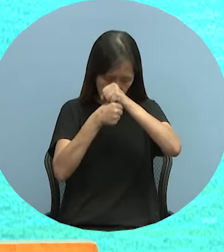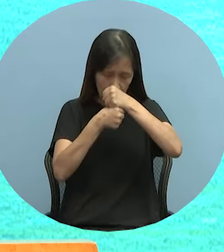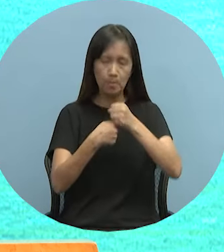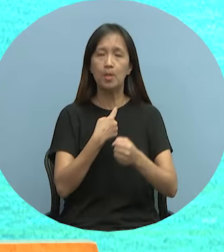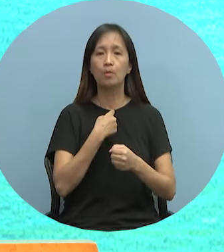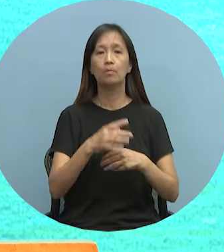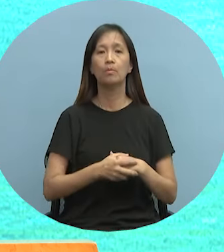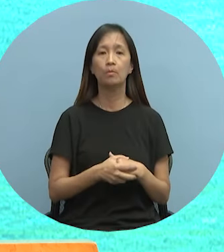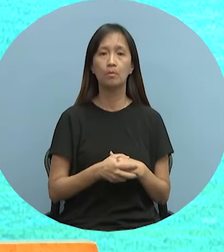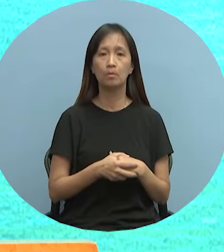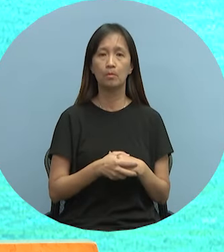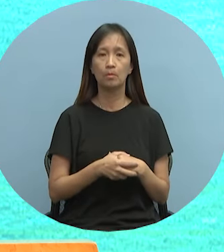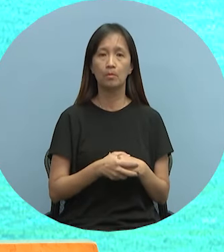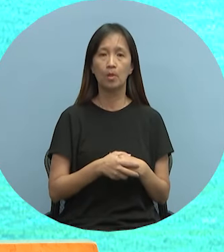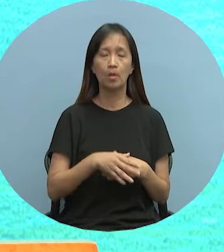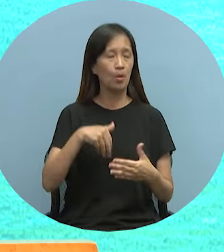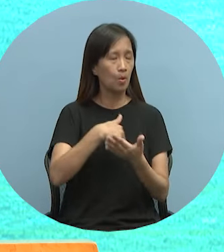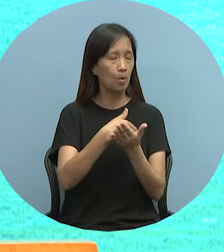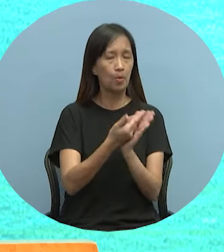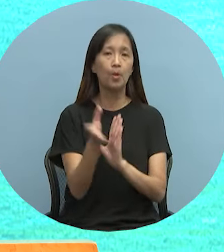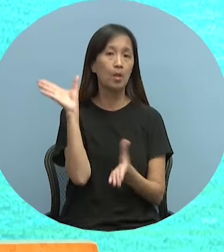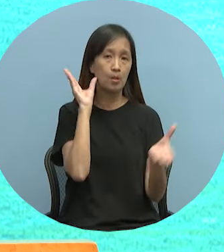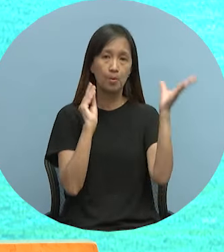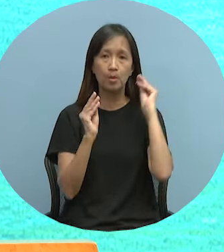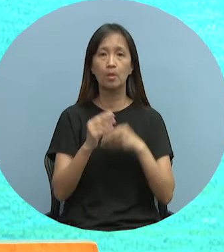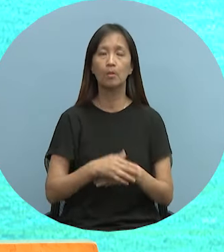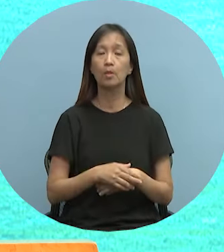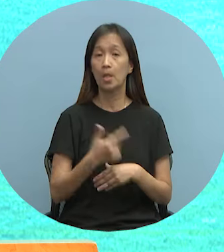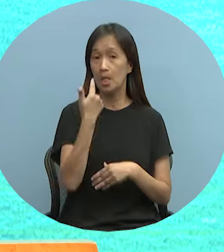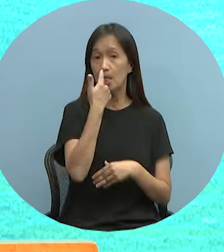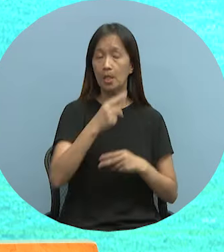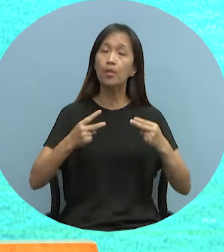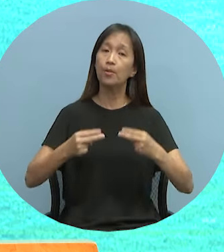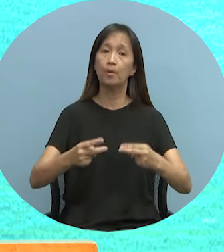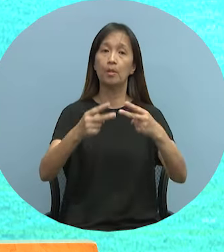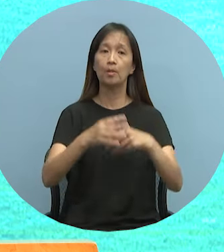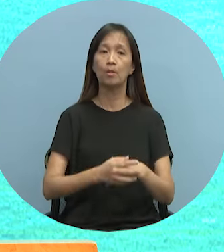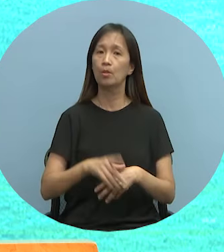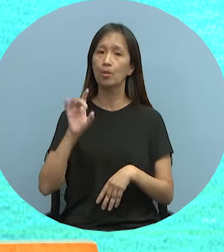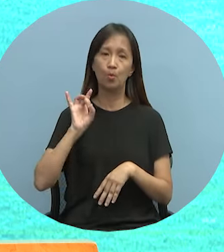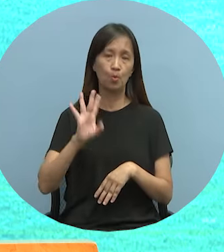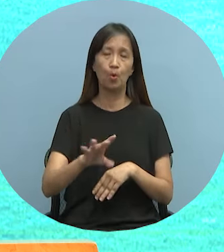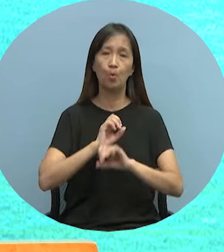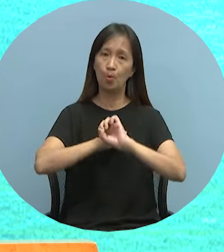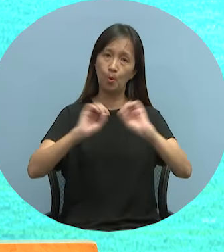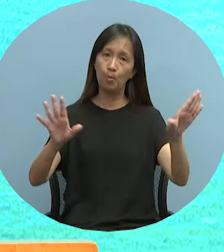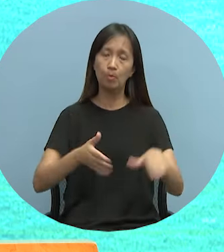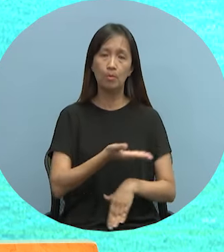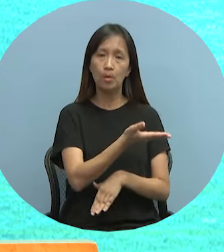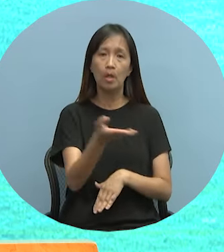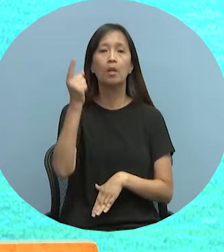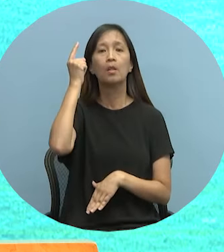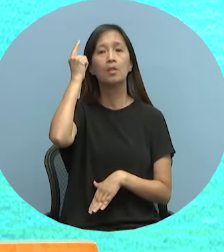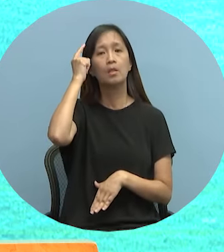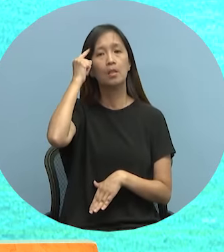就係，我哋係有任何消息，如果係新發展嘅，應該盡早公布，等大家知